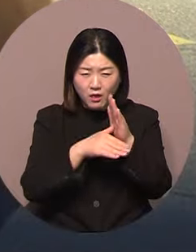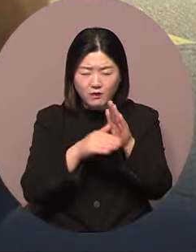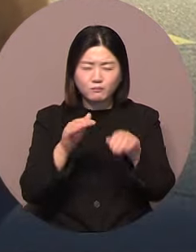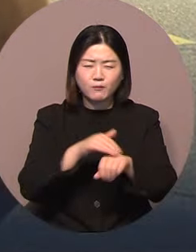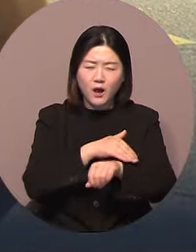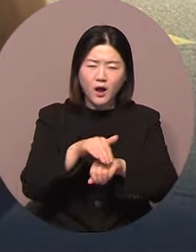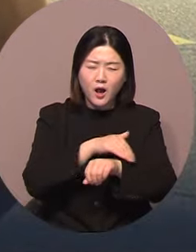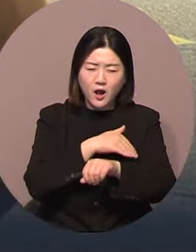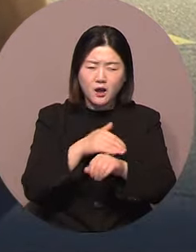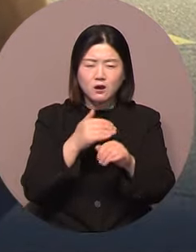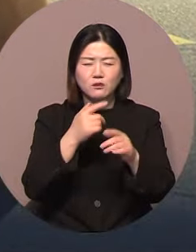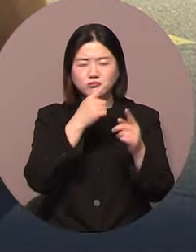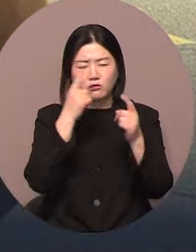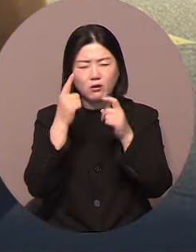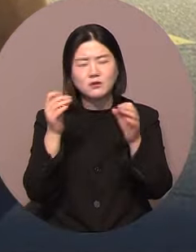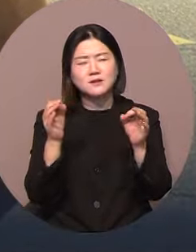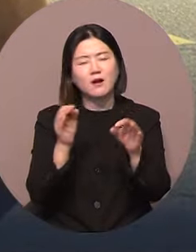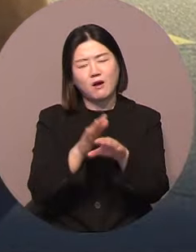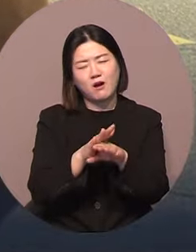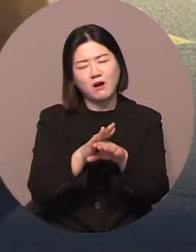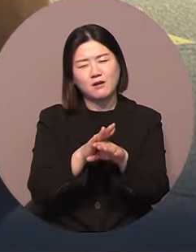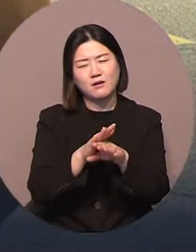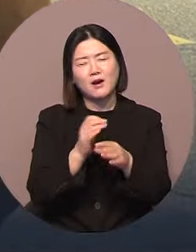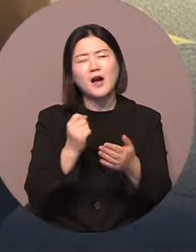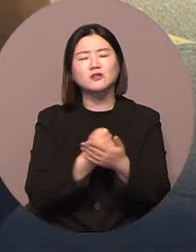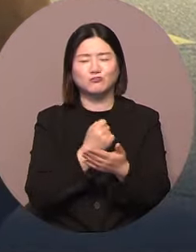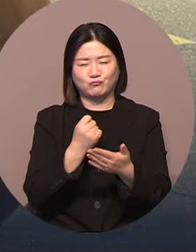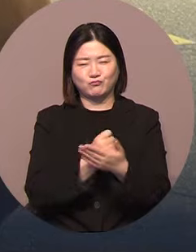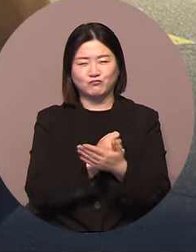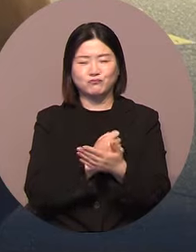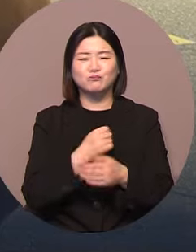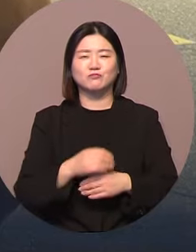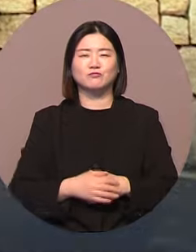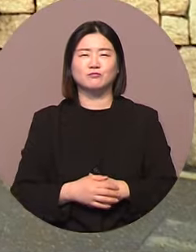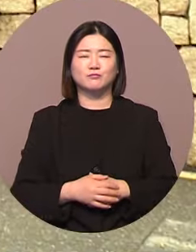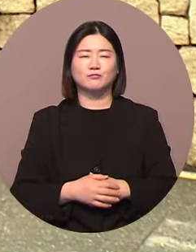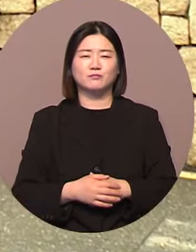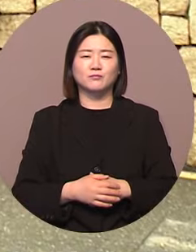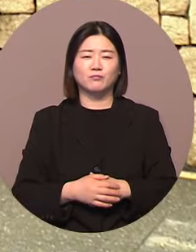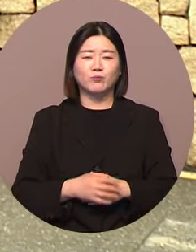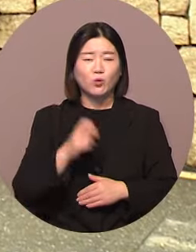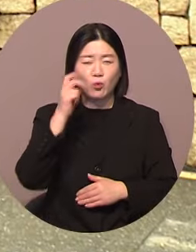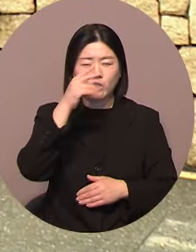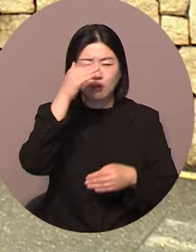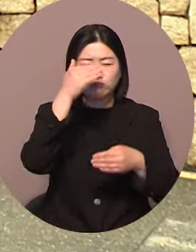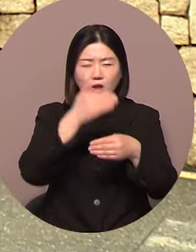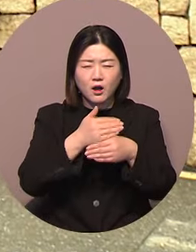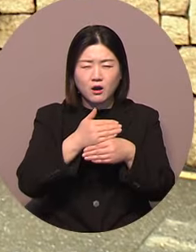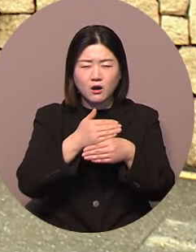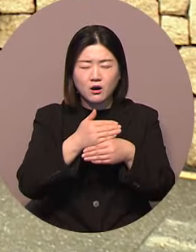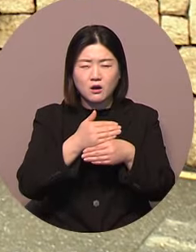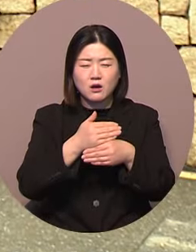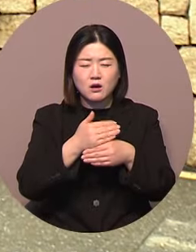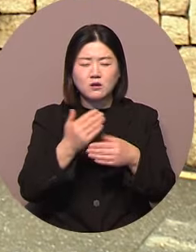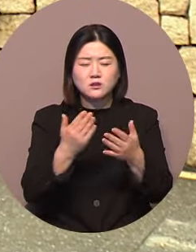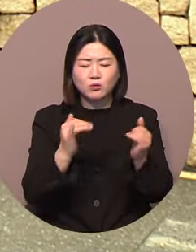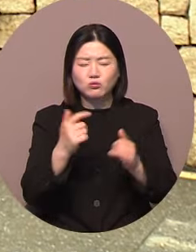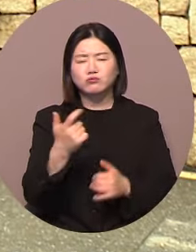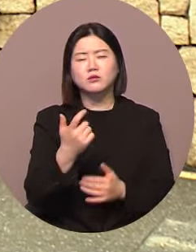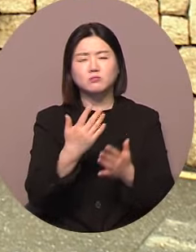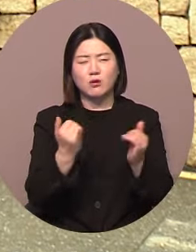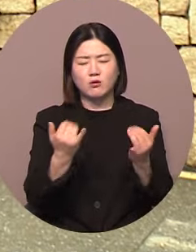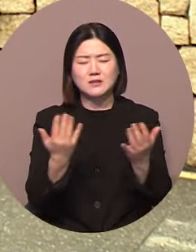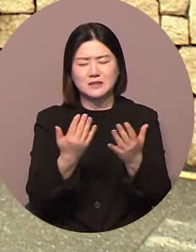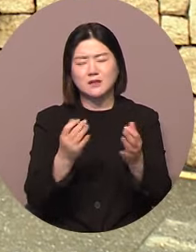같아요 추억이 참 사라진다는게 역사속 사라진게 좀 아쉽고요 이 문을 닫으면서 직원 60여 명도